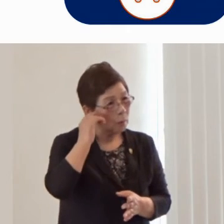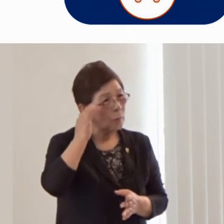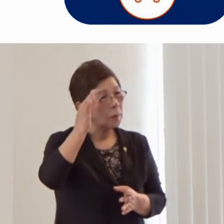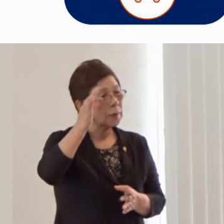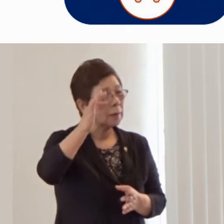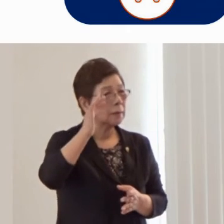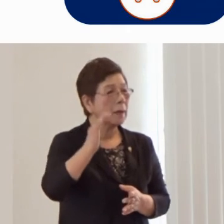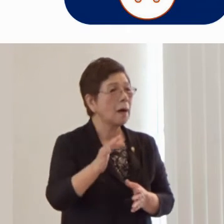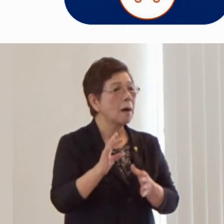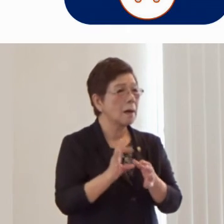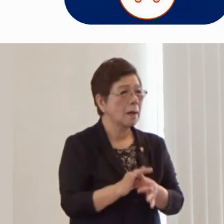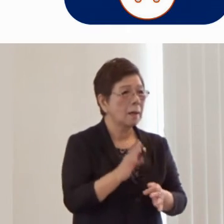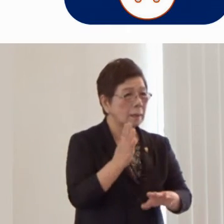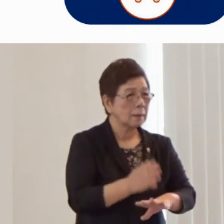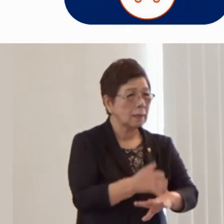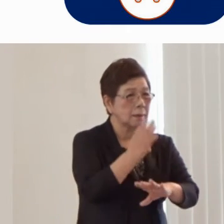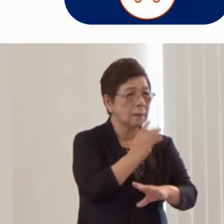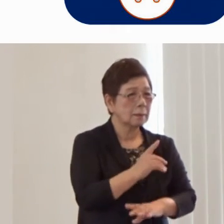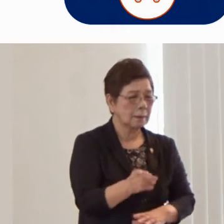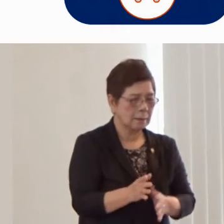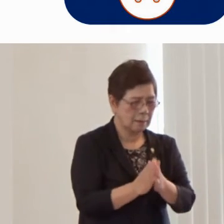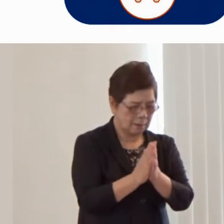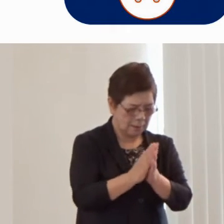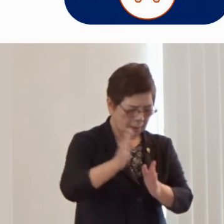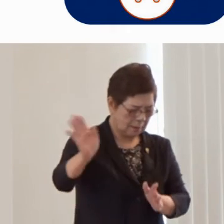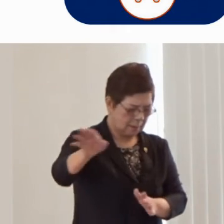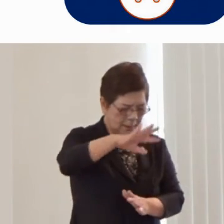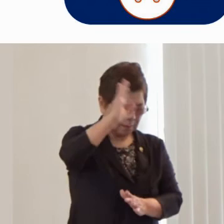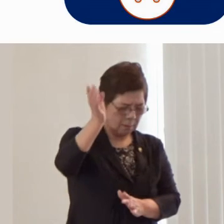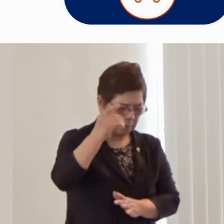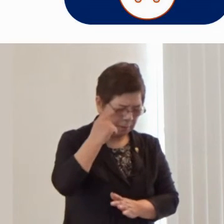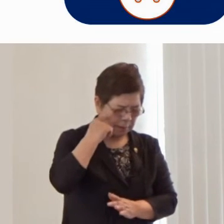ただいて感謝していきましょう。お祈りします。天のお父様、